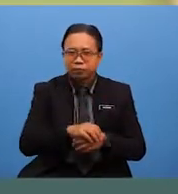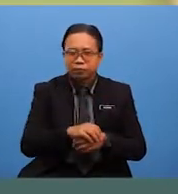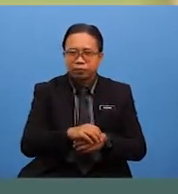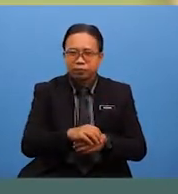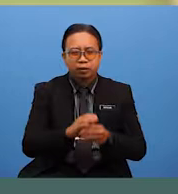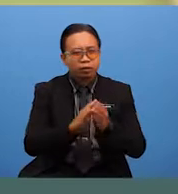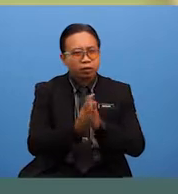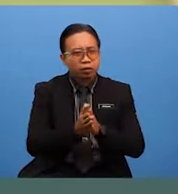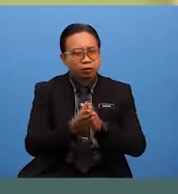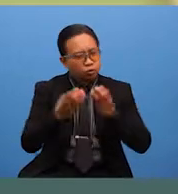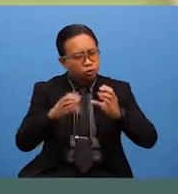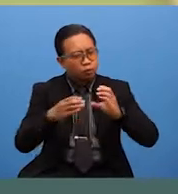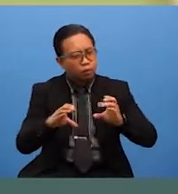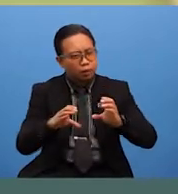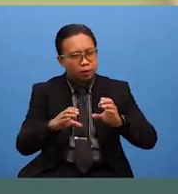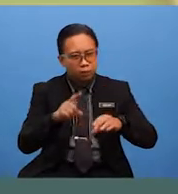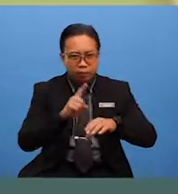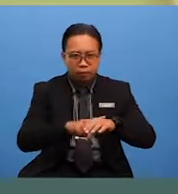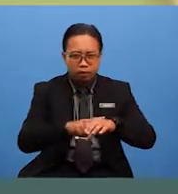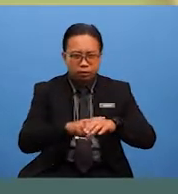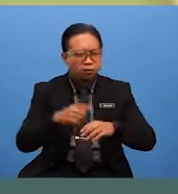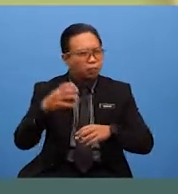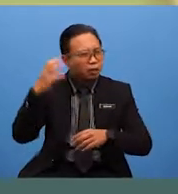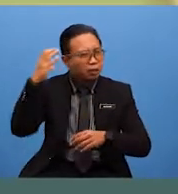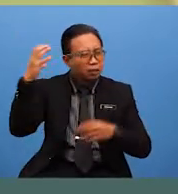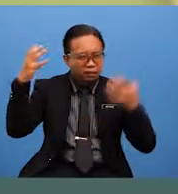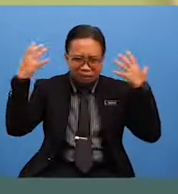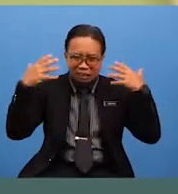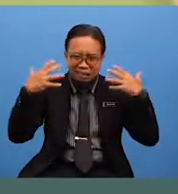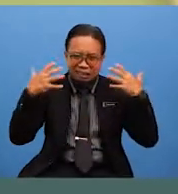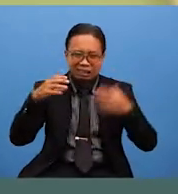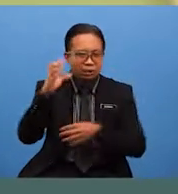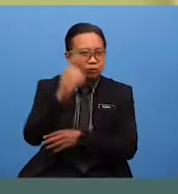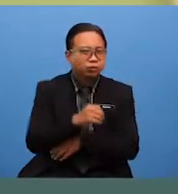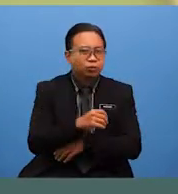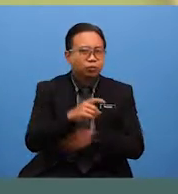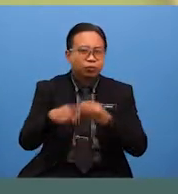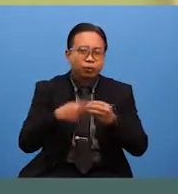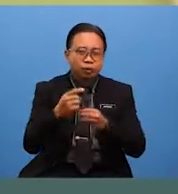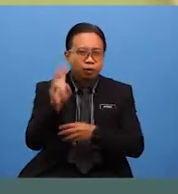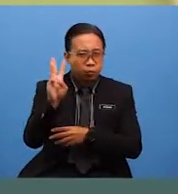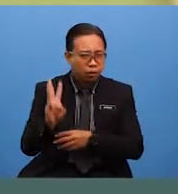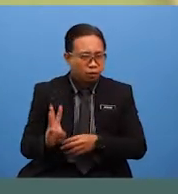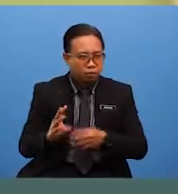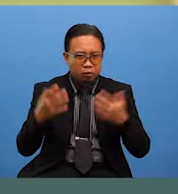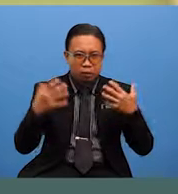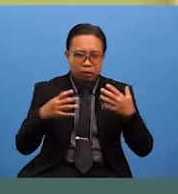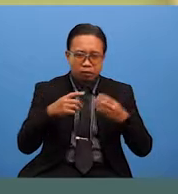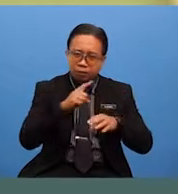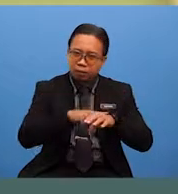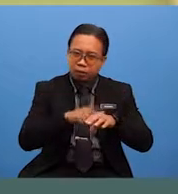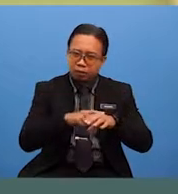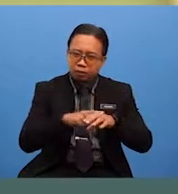mencair dengan lebih cepat semua sesuatu yang lebih panas berbanding apabila ice cream itu dimakan